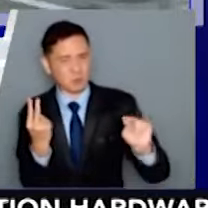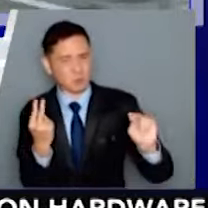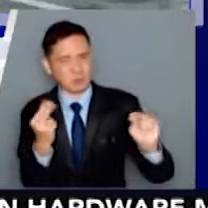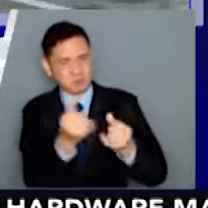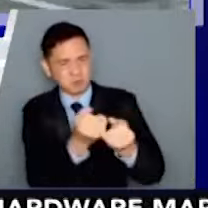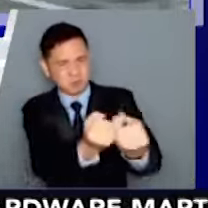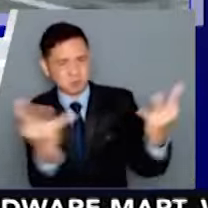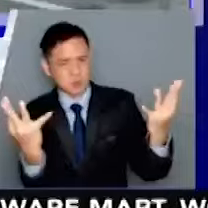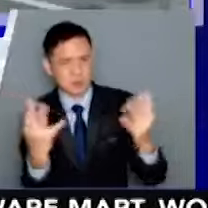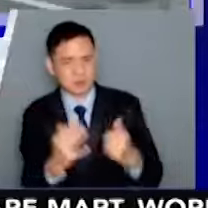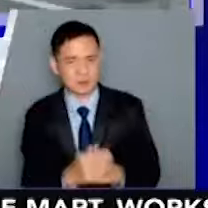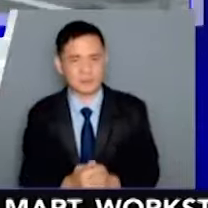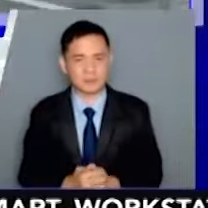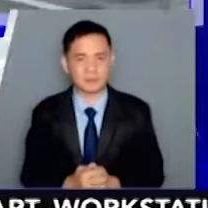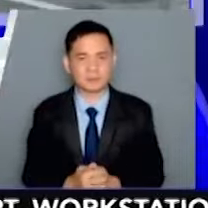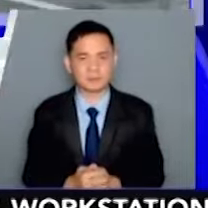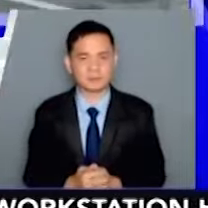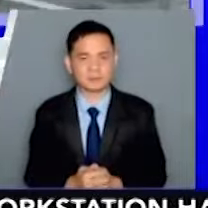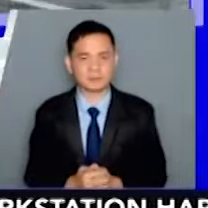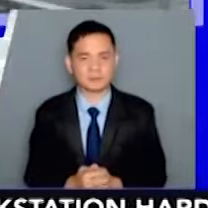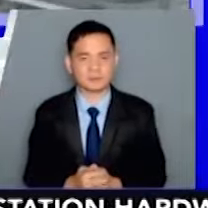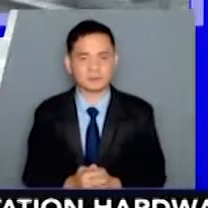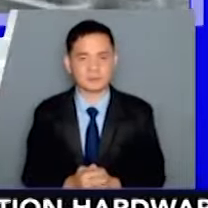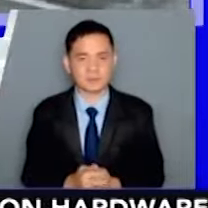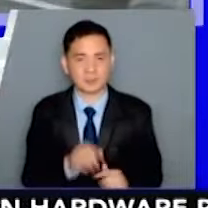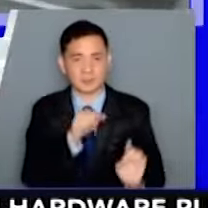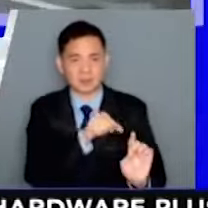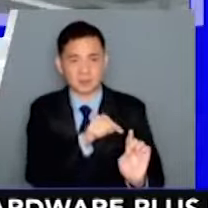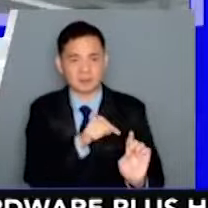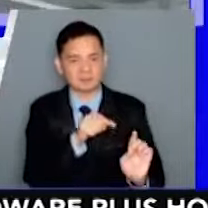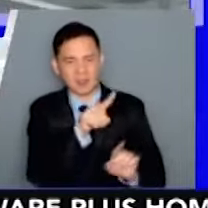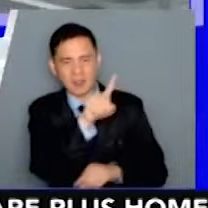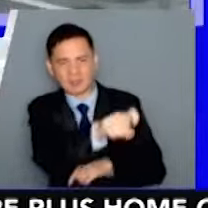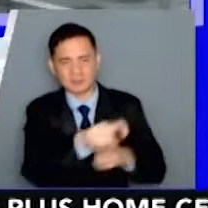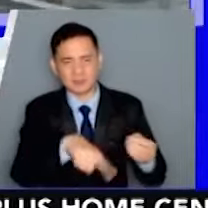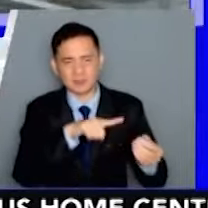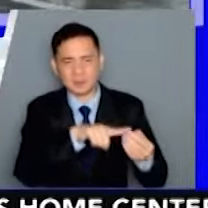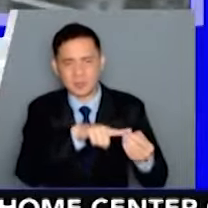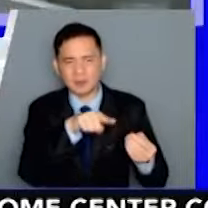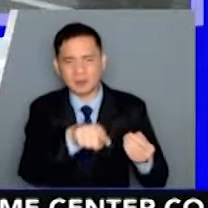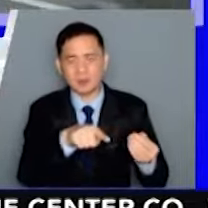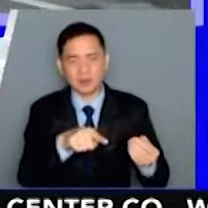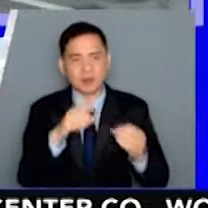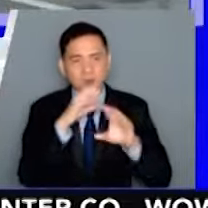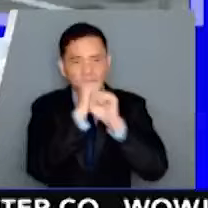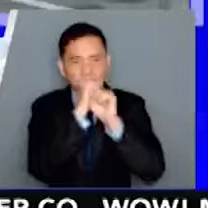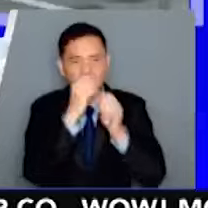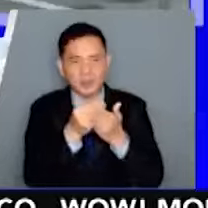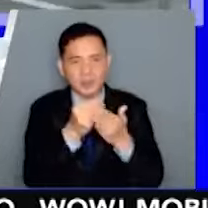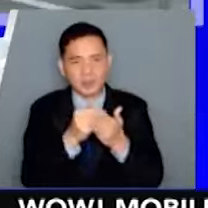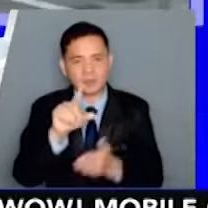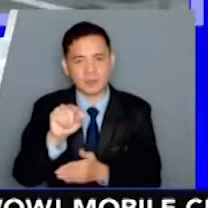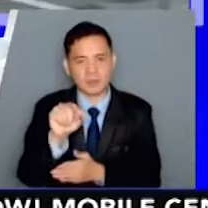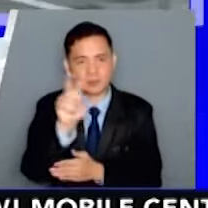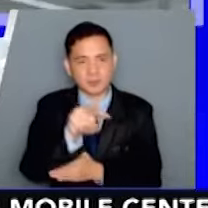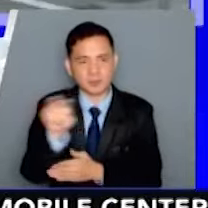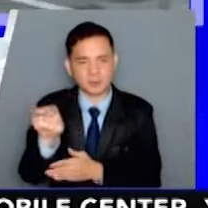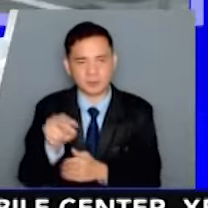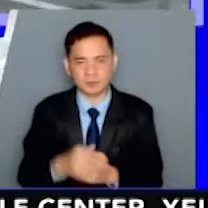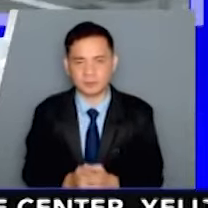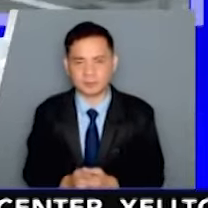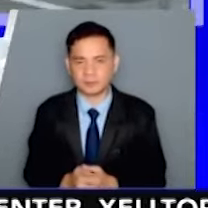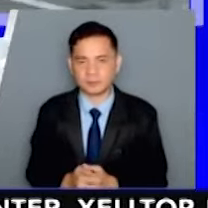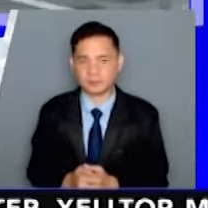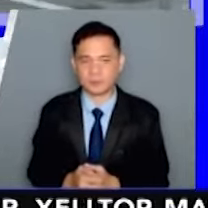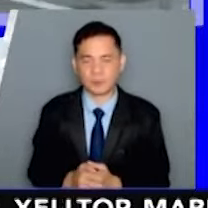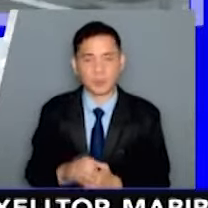bise, kongres sa paggamit ng confidential fund noong 2022. At tandaan, COA at hindi kongreso